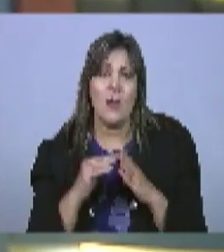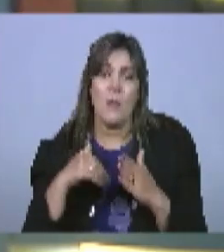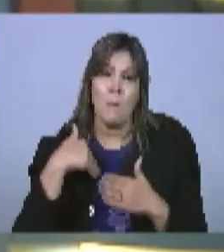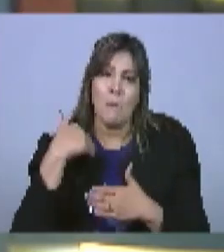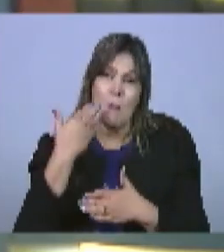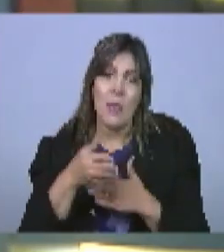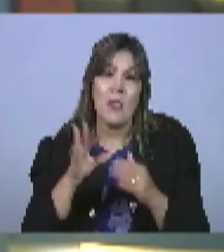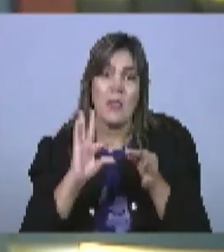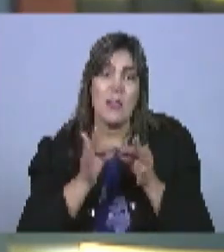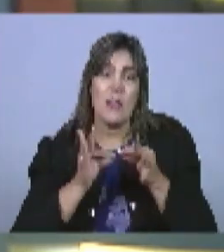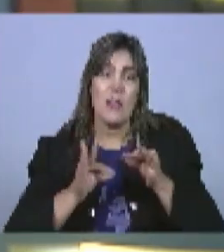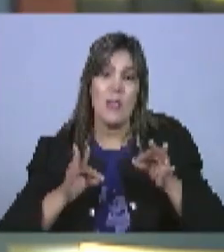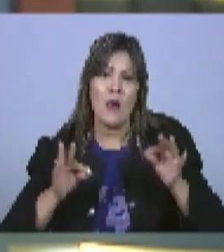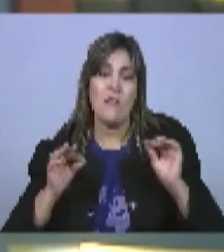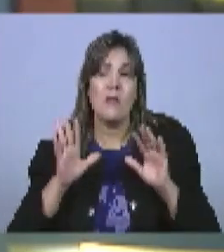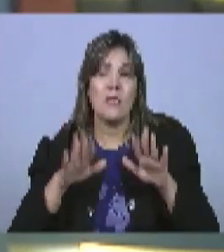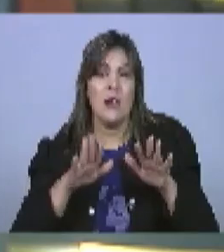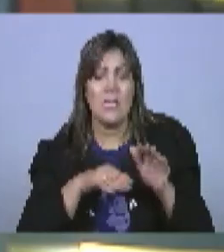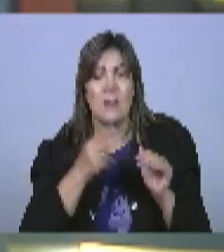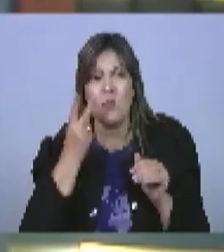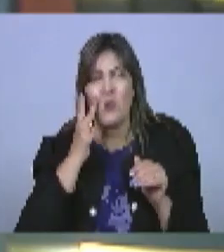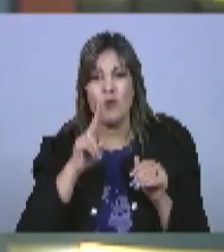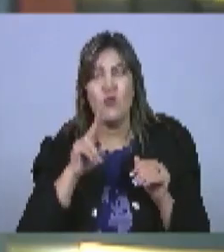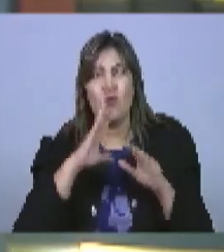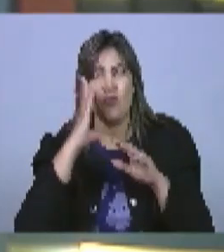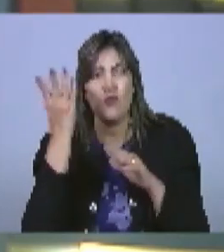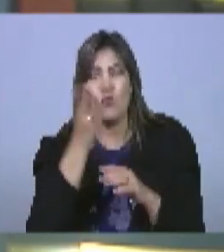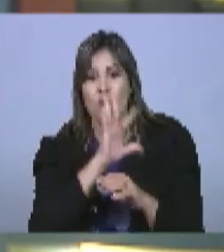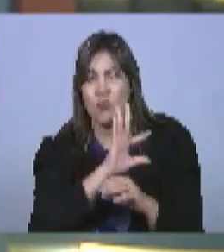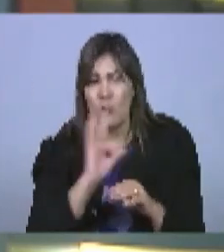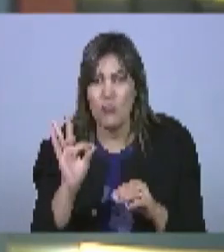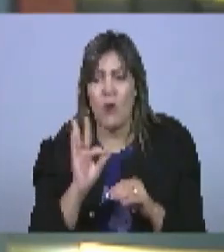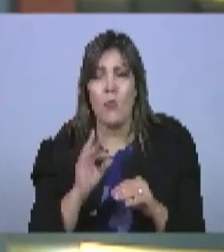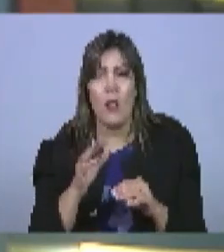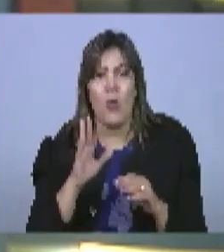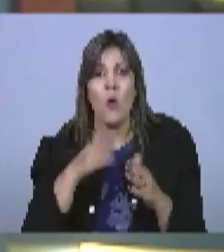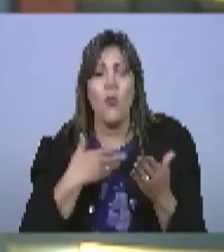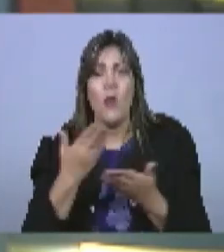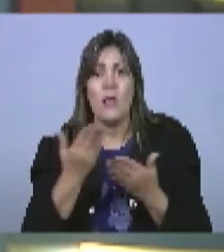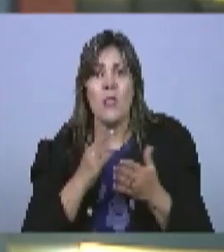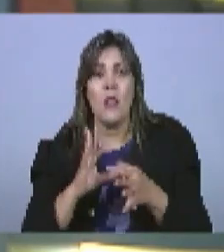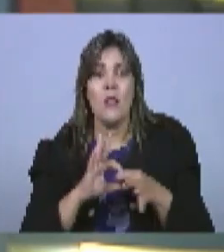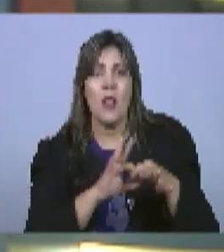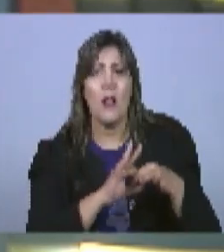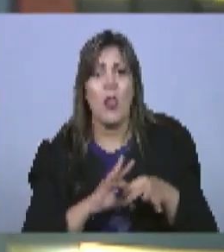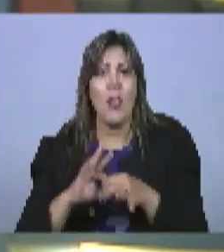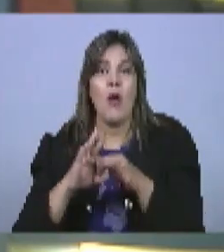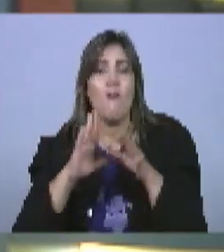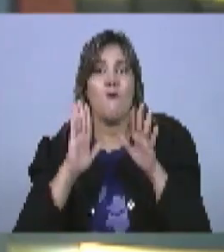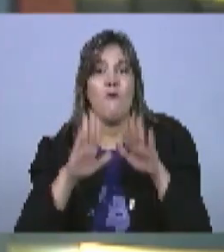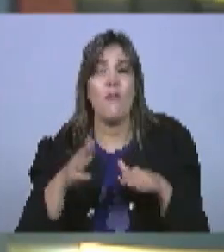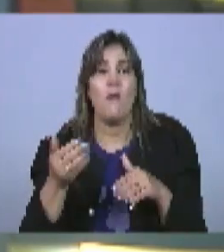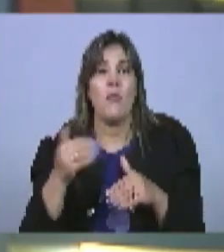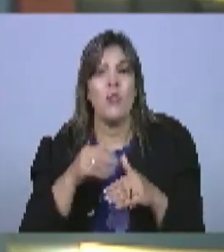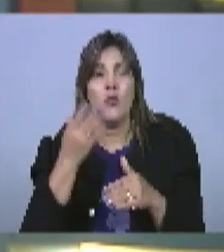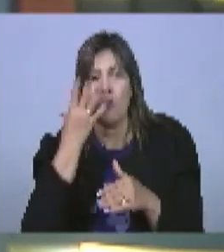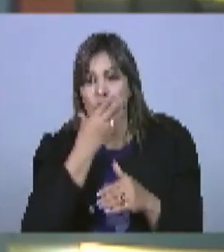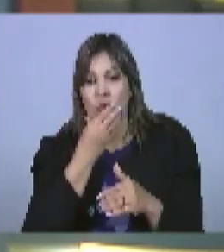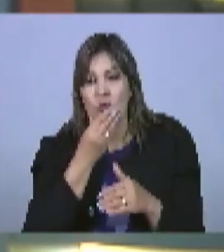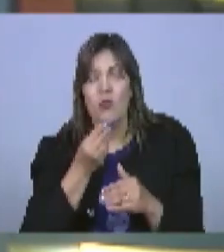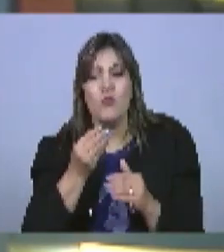تفاصيل الاحداث انه بينظر الى الصوره الشامله وطبيعه العلاقات داخل المنطقه وال ظره الاستراتيجيه